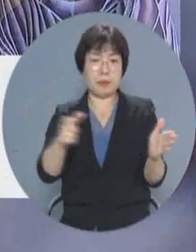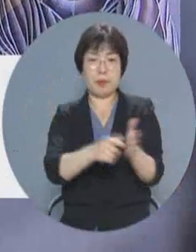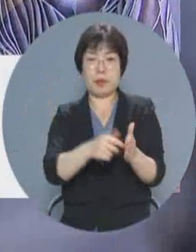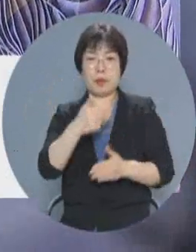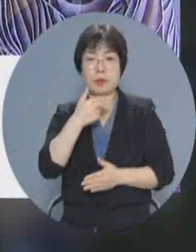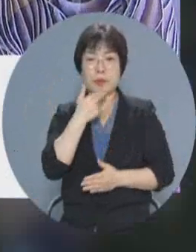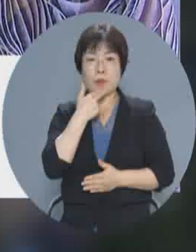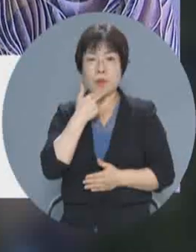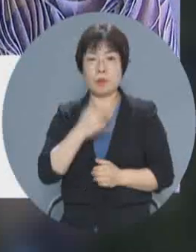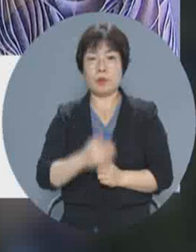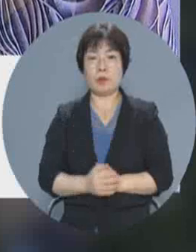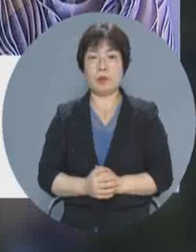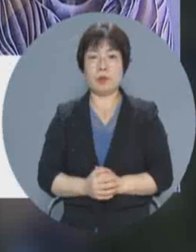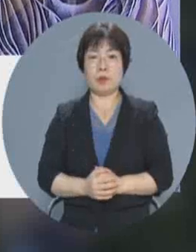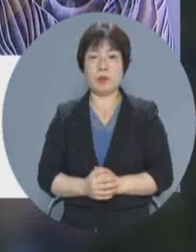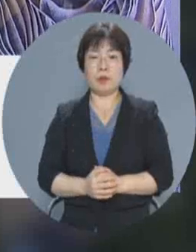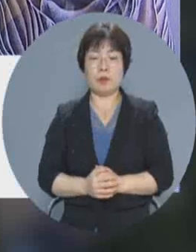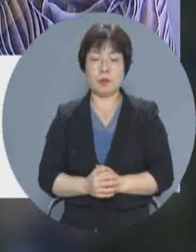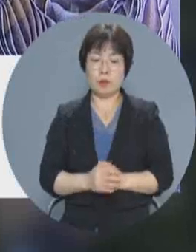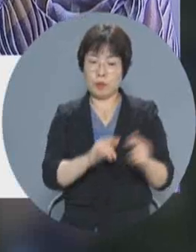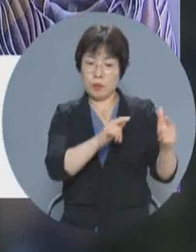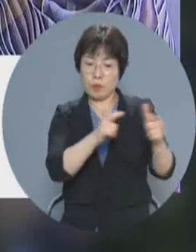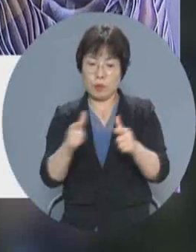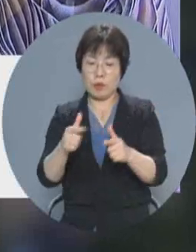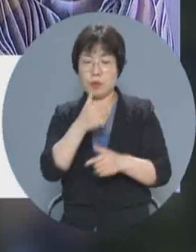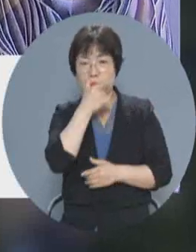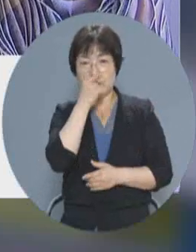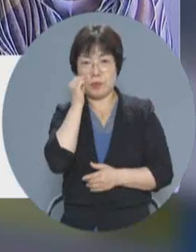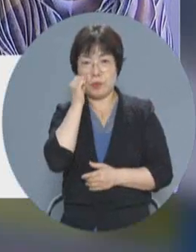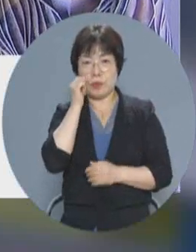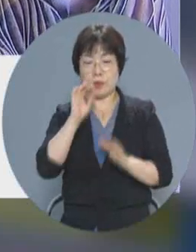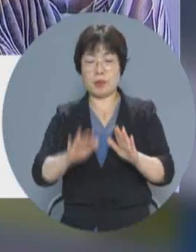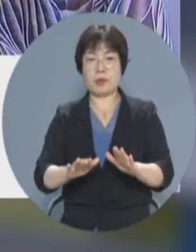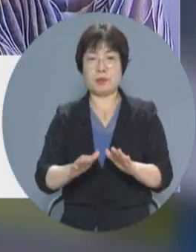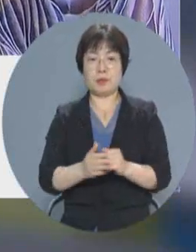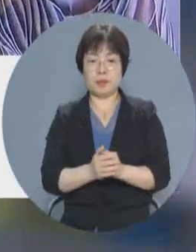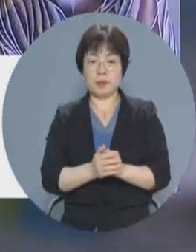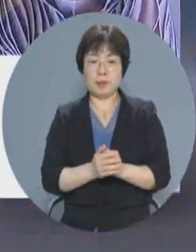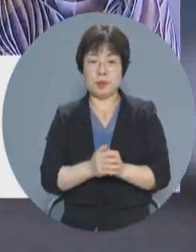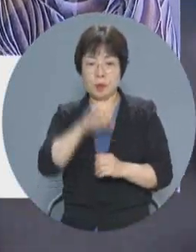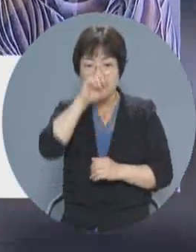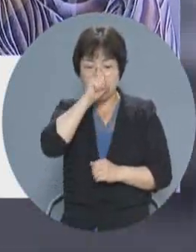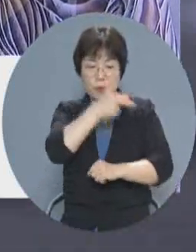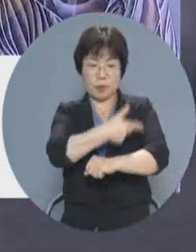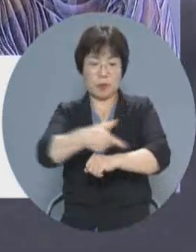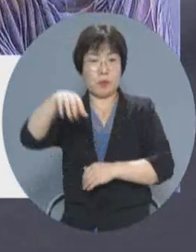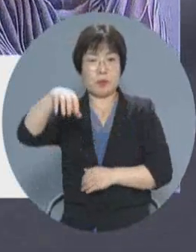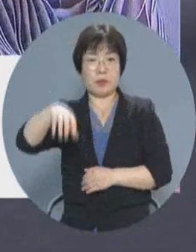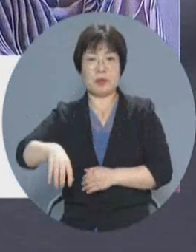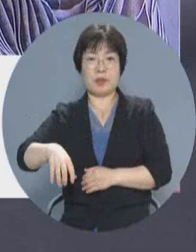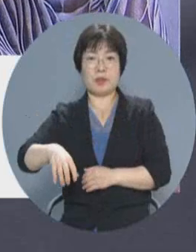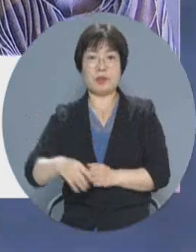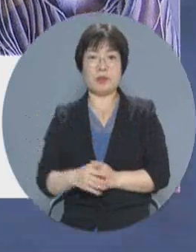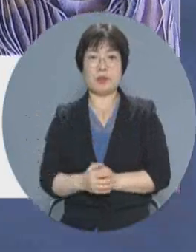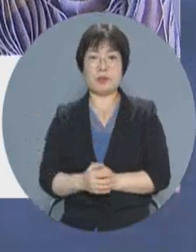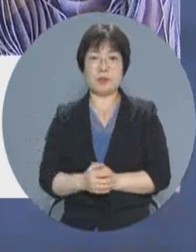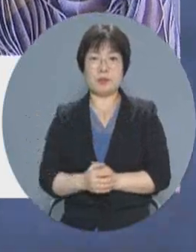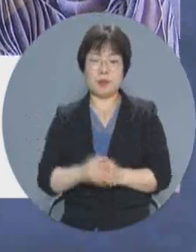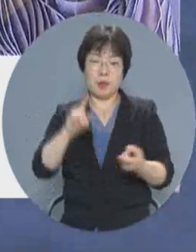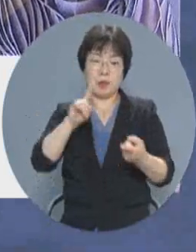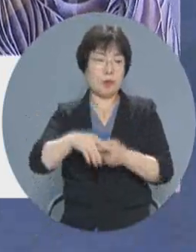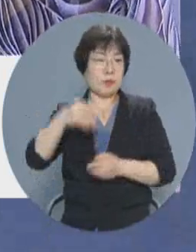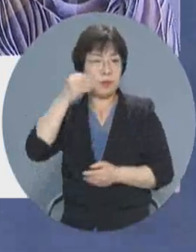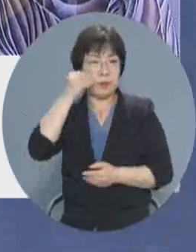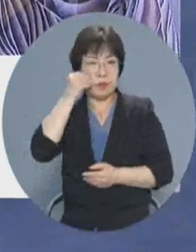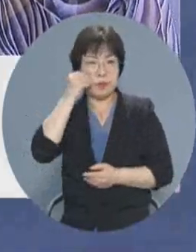또한 그 정화시설 자체도 안 되고 그리고 이 좋은 해수욕장이 이래가지고